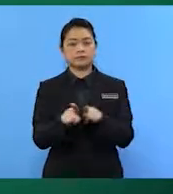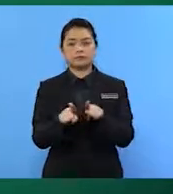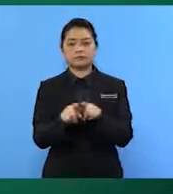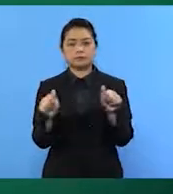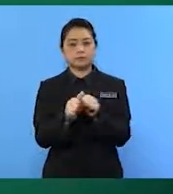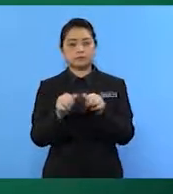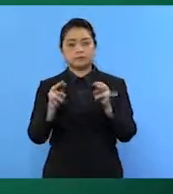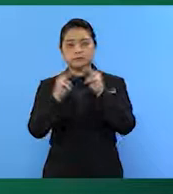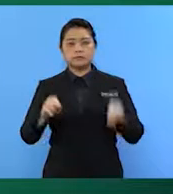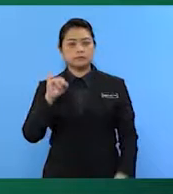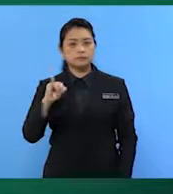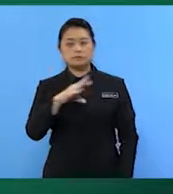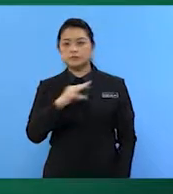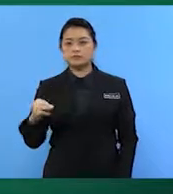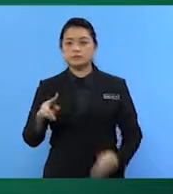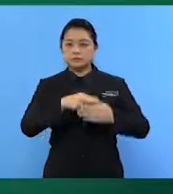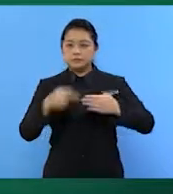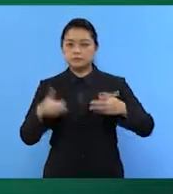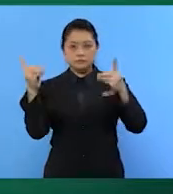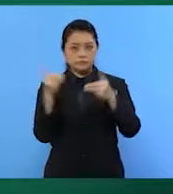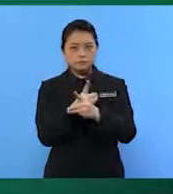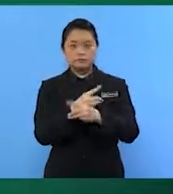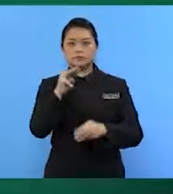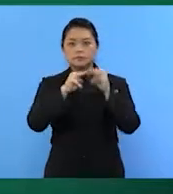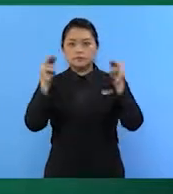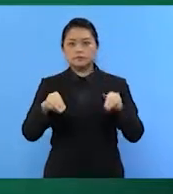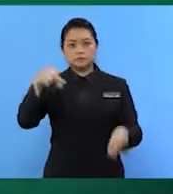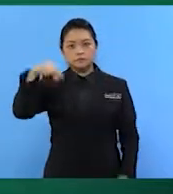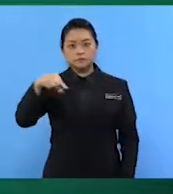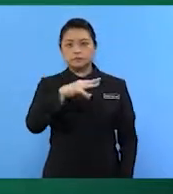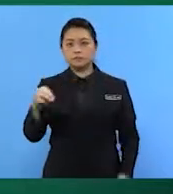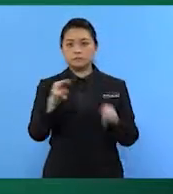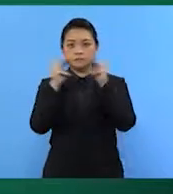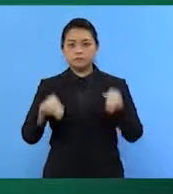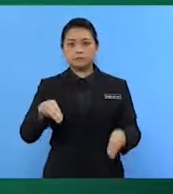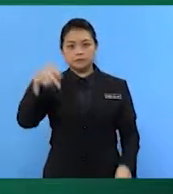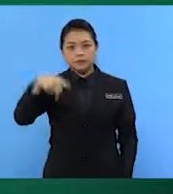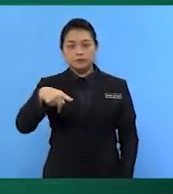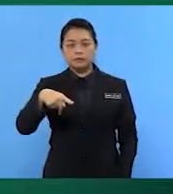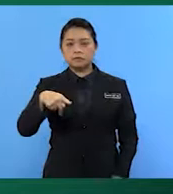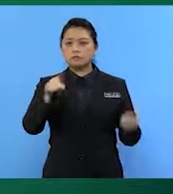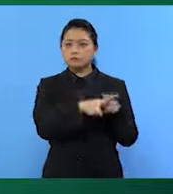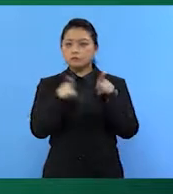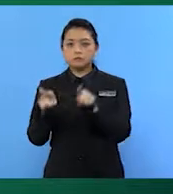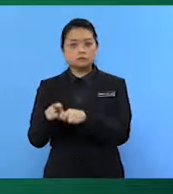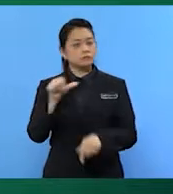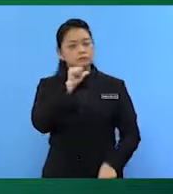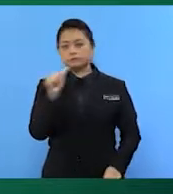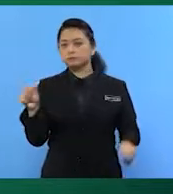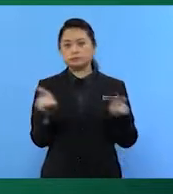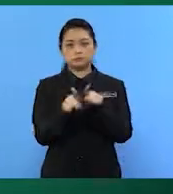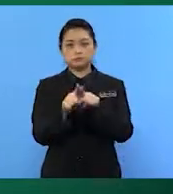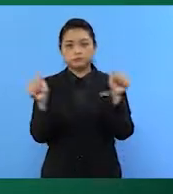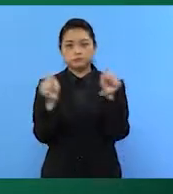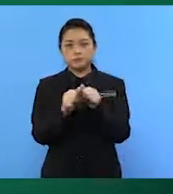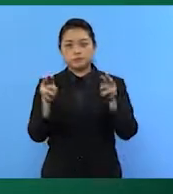matriks identiti dan hasil darab matriks Q dan matriks P juga tidak sama